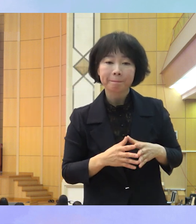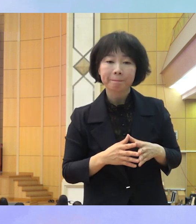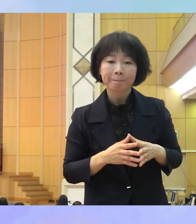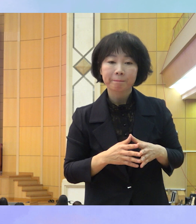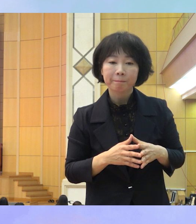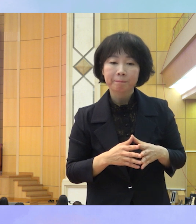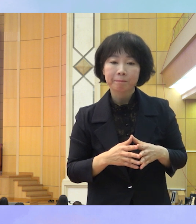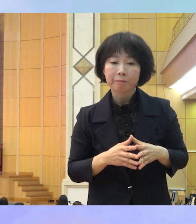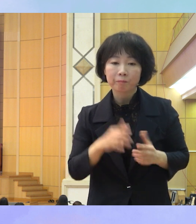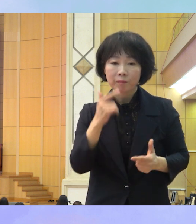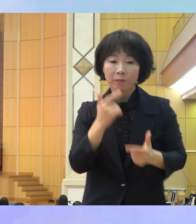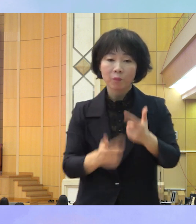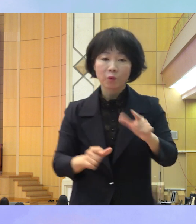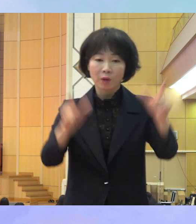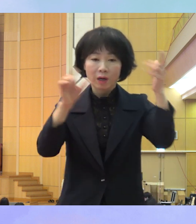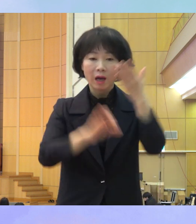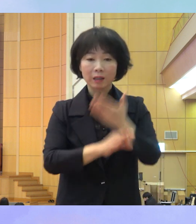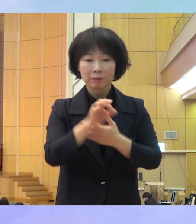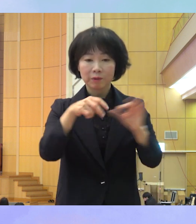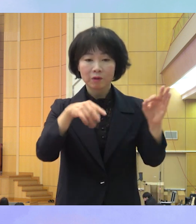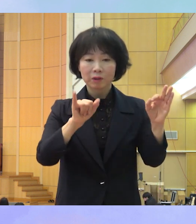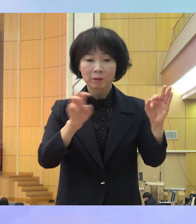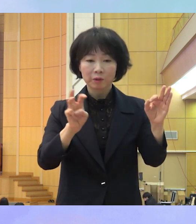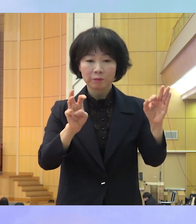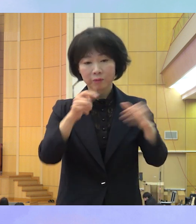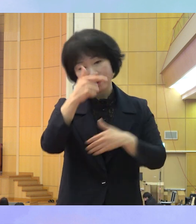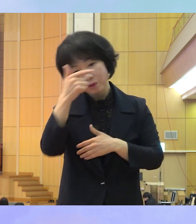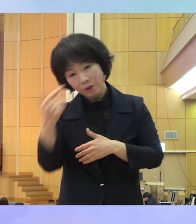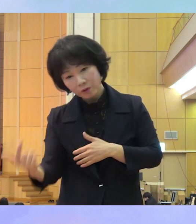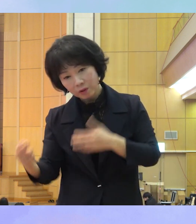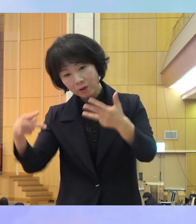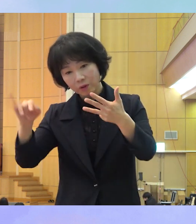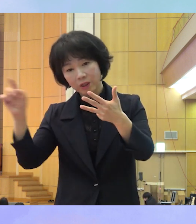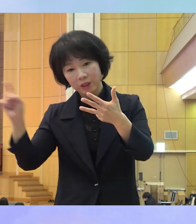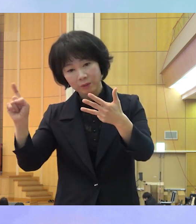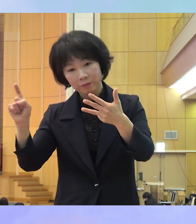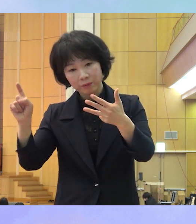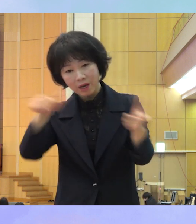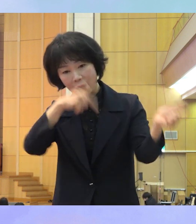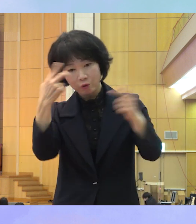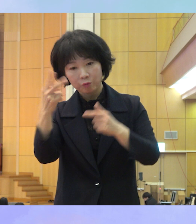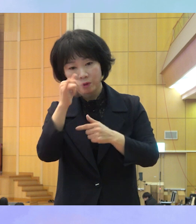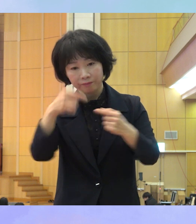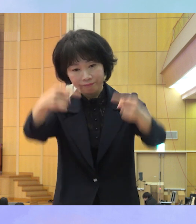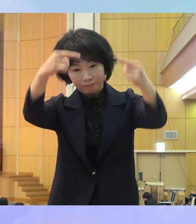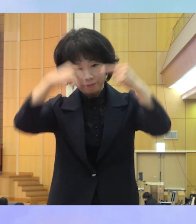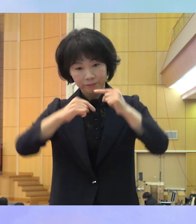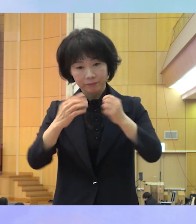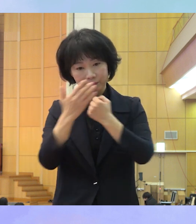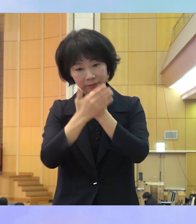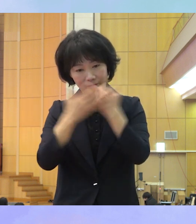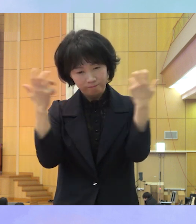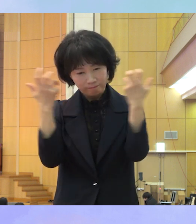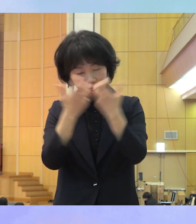오전 10시 30분 또 밤에는 8시 10분에 있습니다.